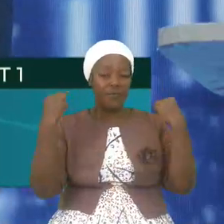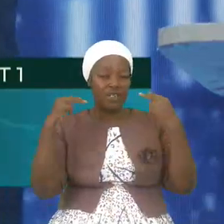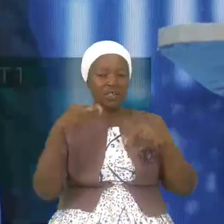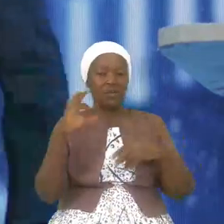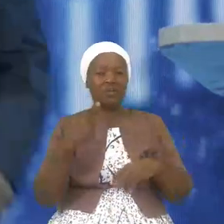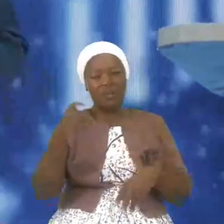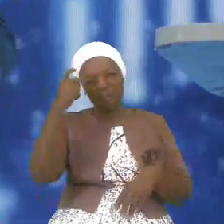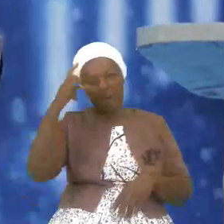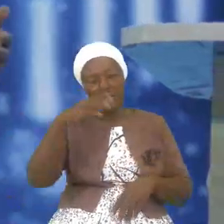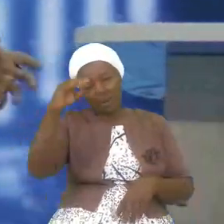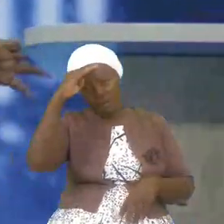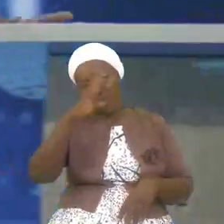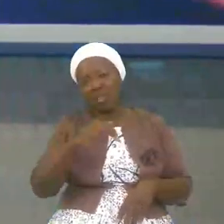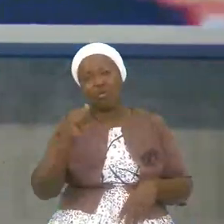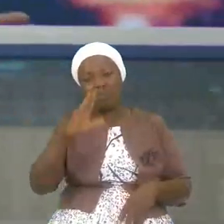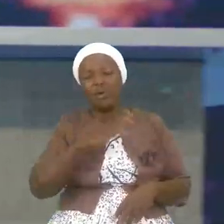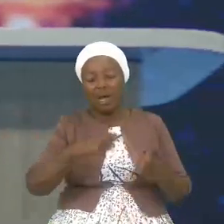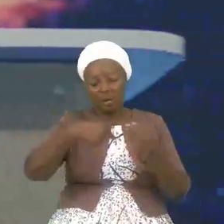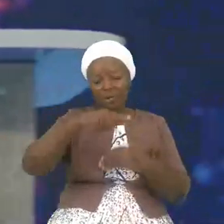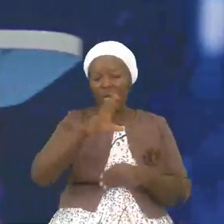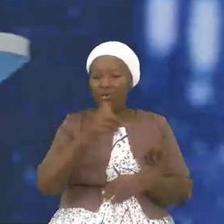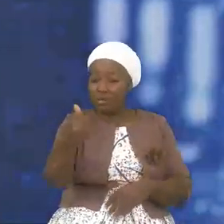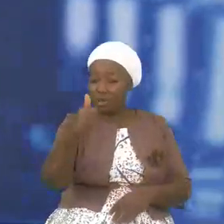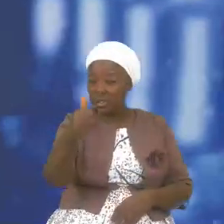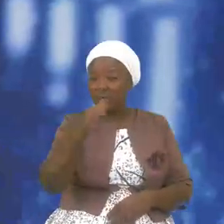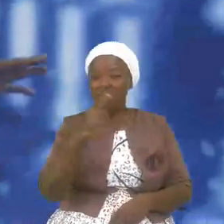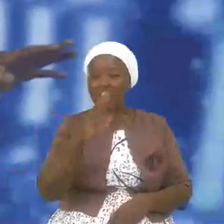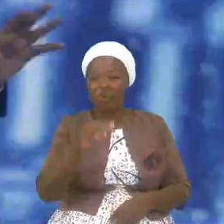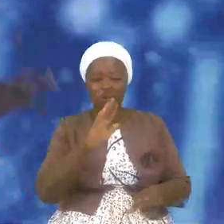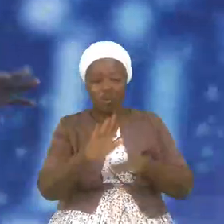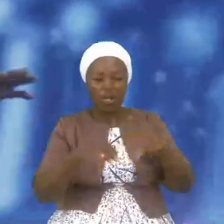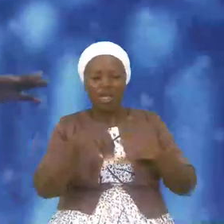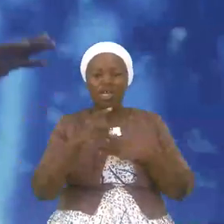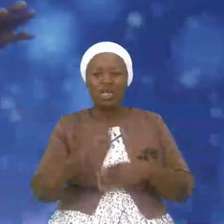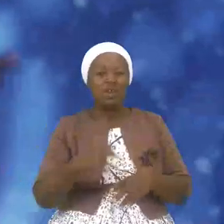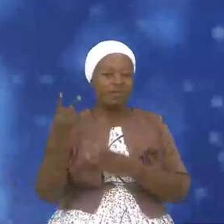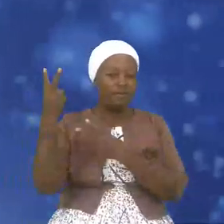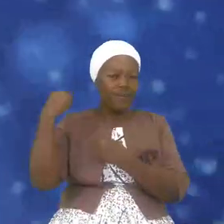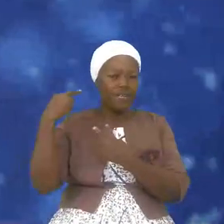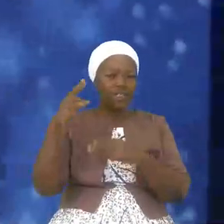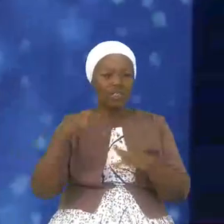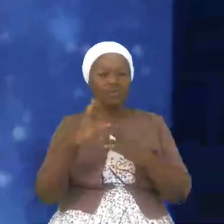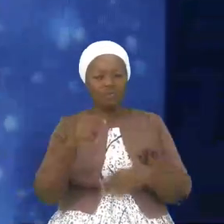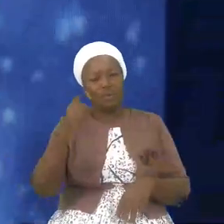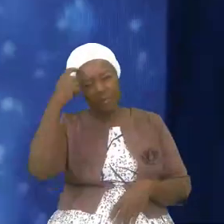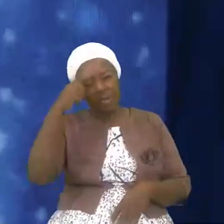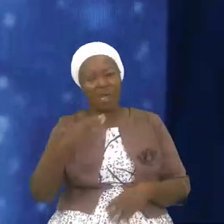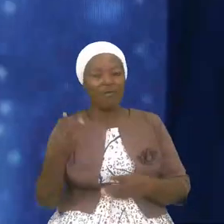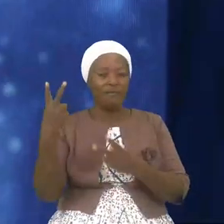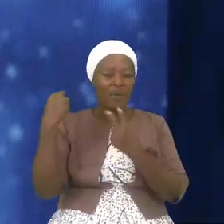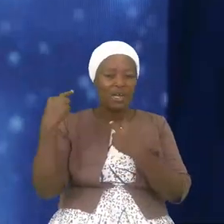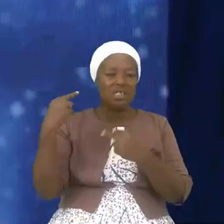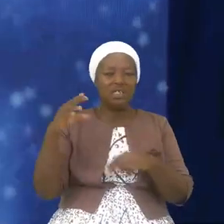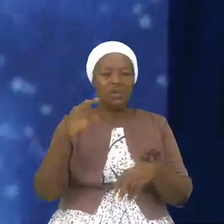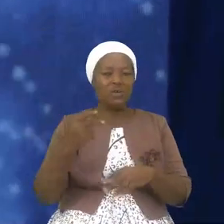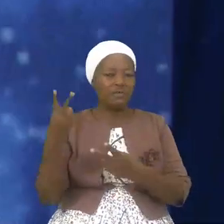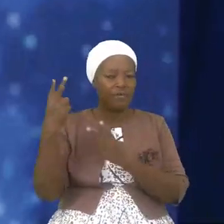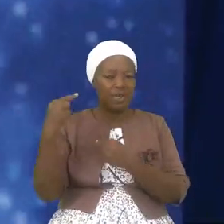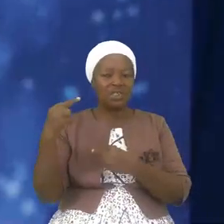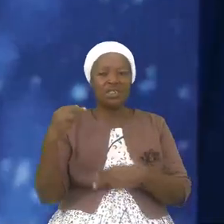autour de toi et toi-même, vous marchez selon la vanité de vos pensées. Et la vanité, vanité